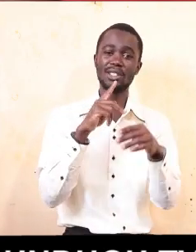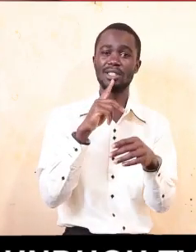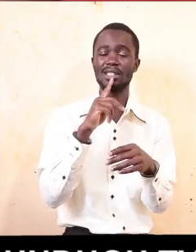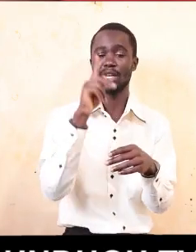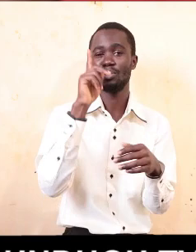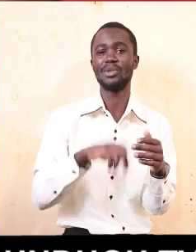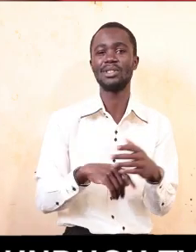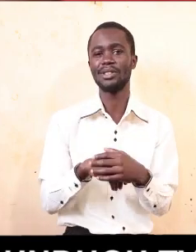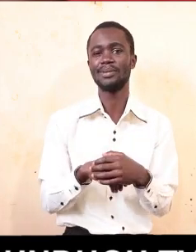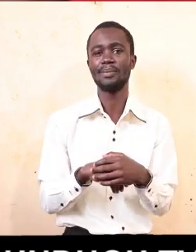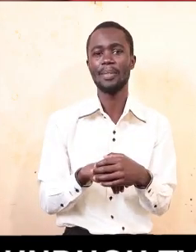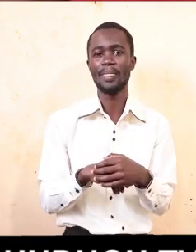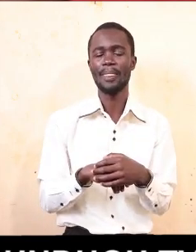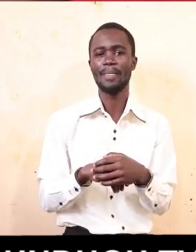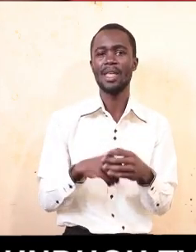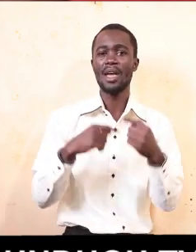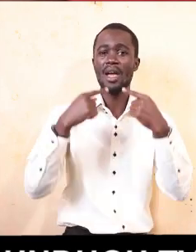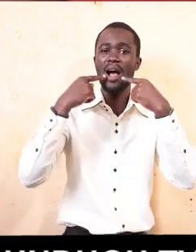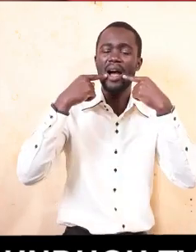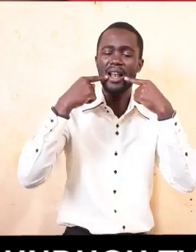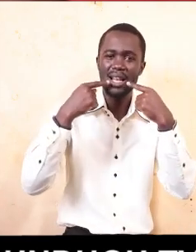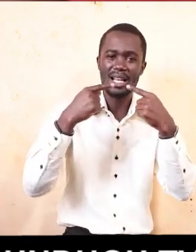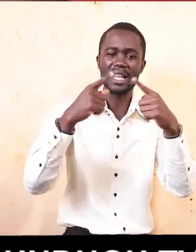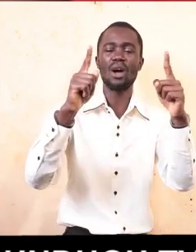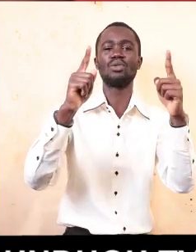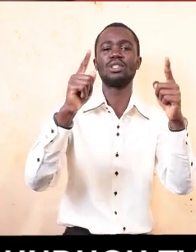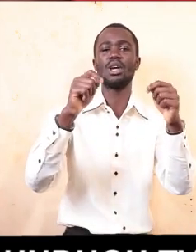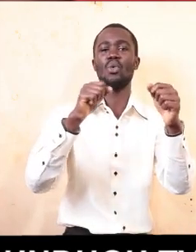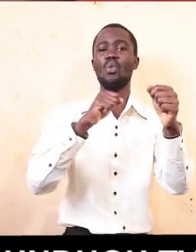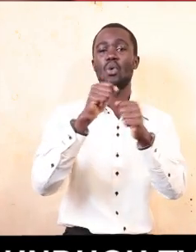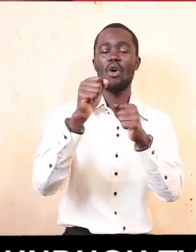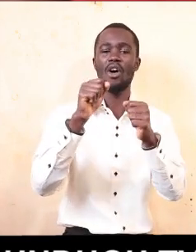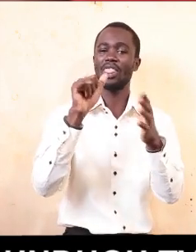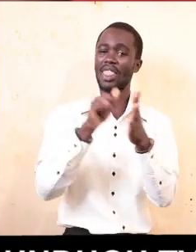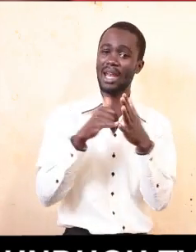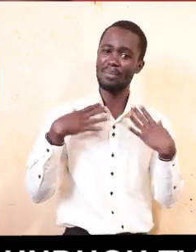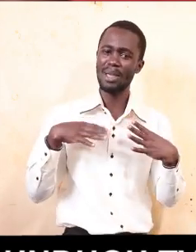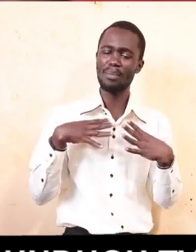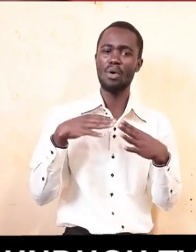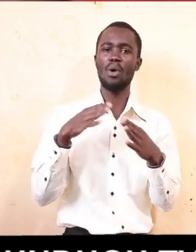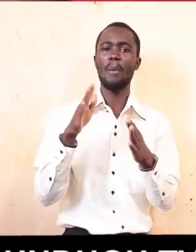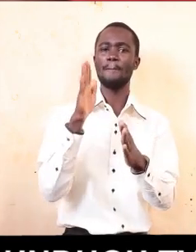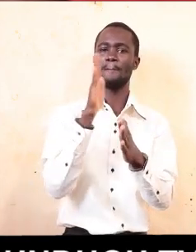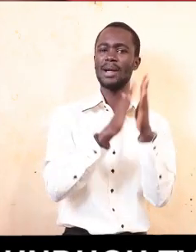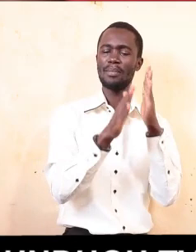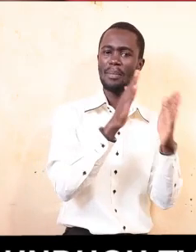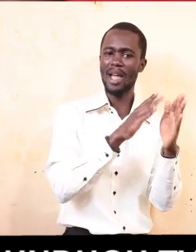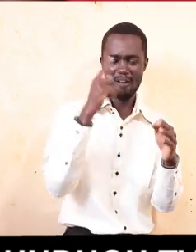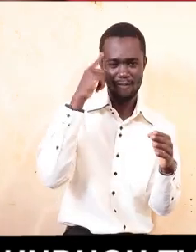anasema takazeni vita, yani wajiandae,